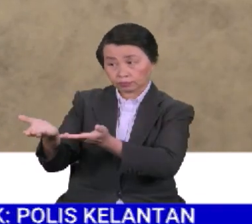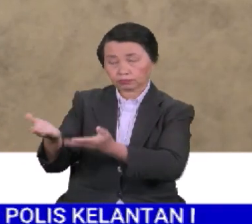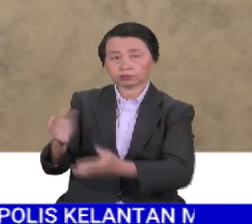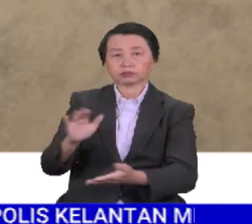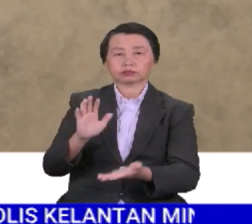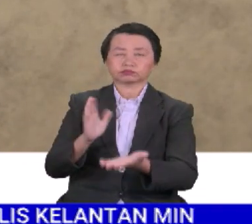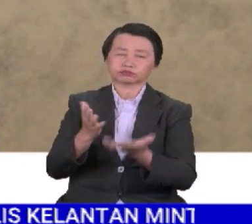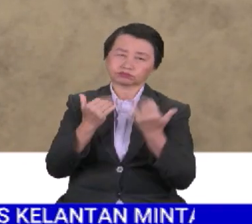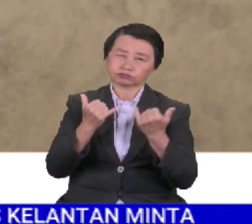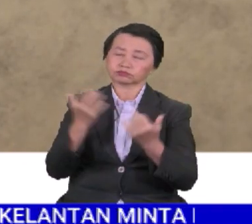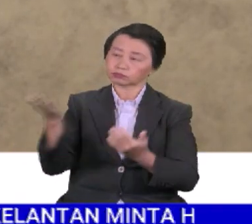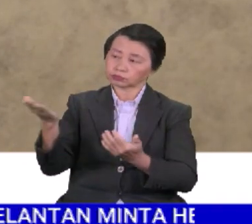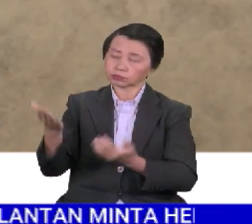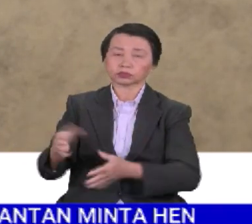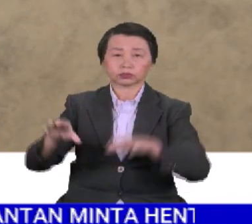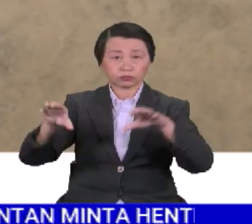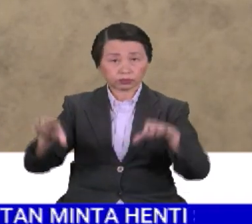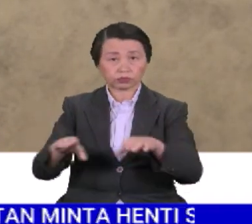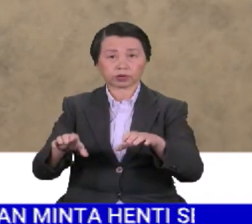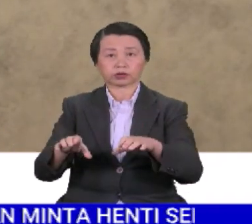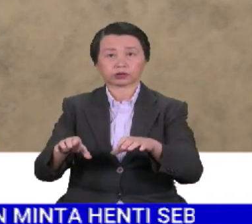membuat